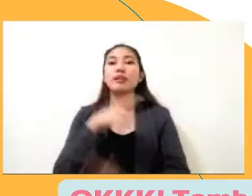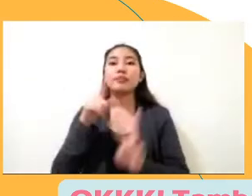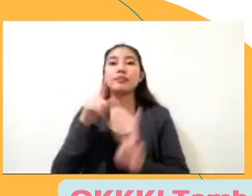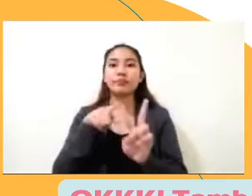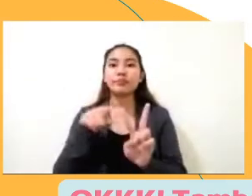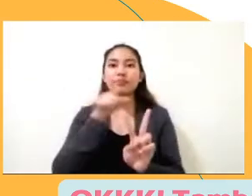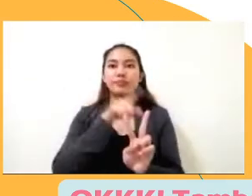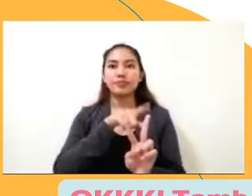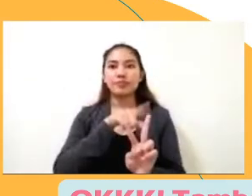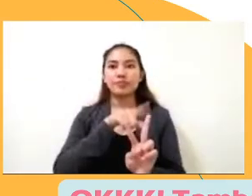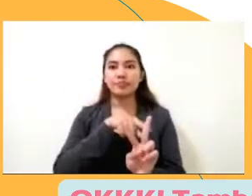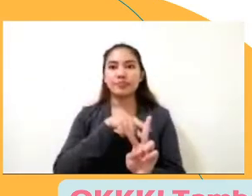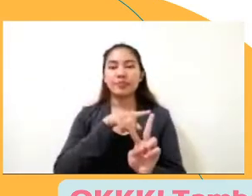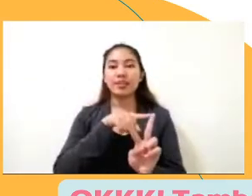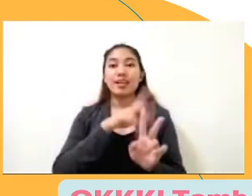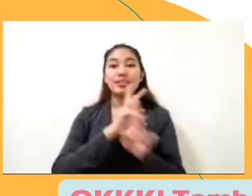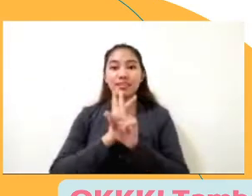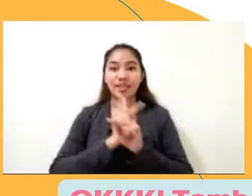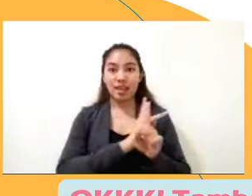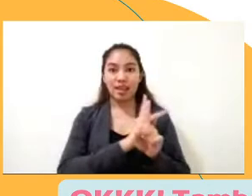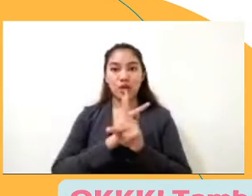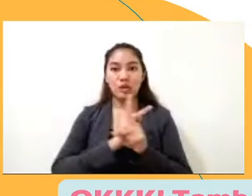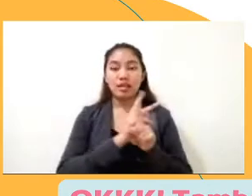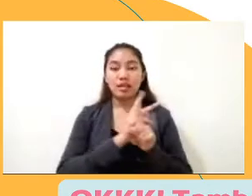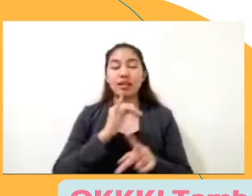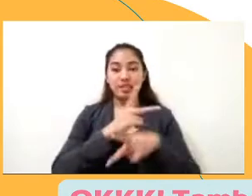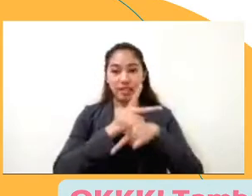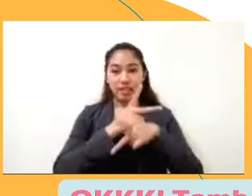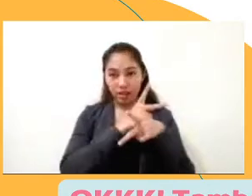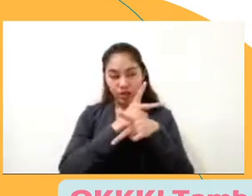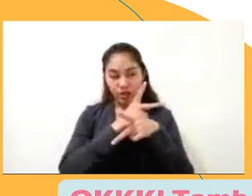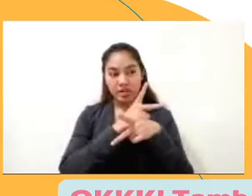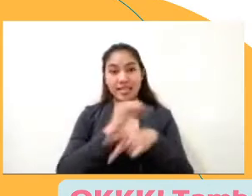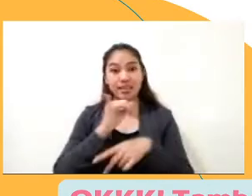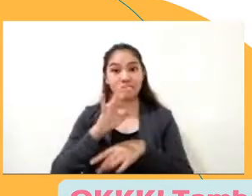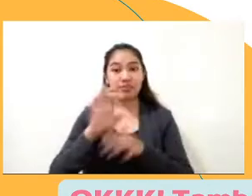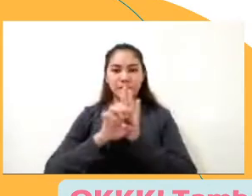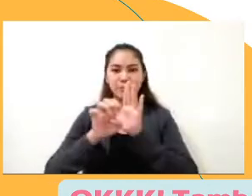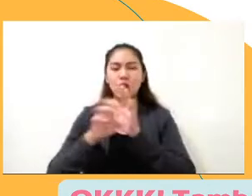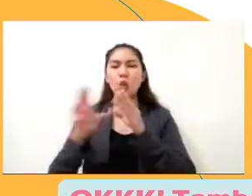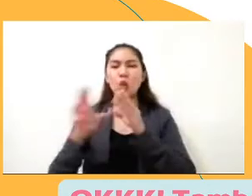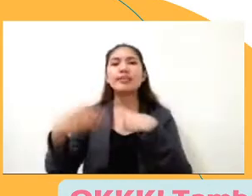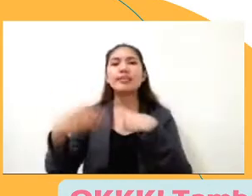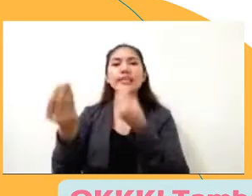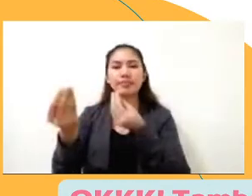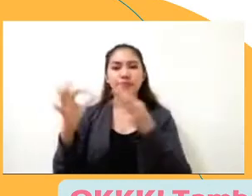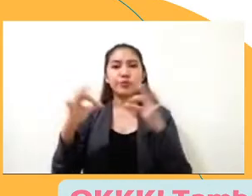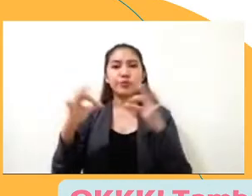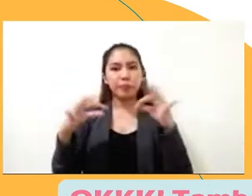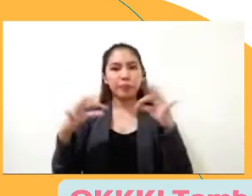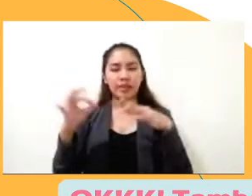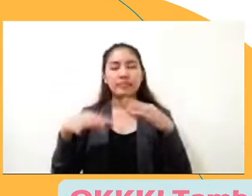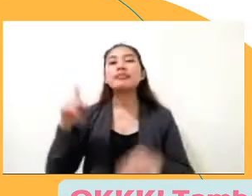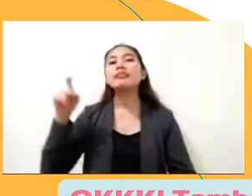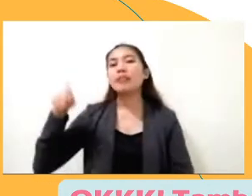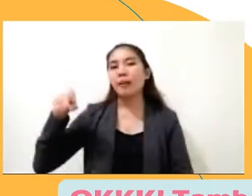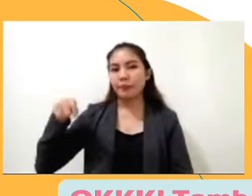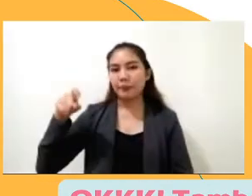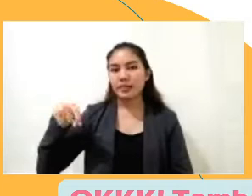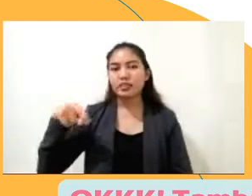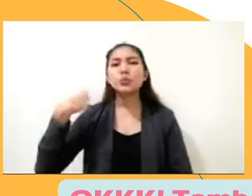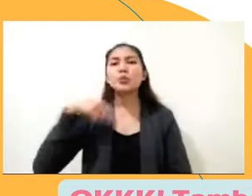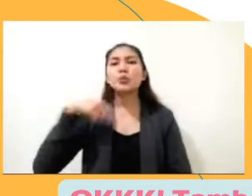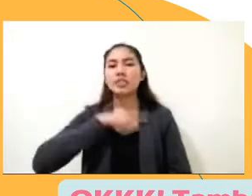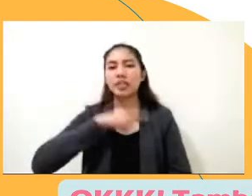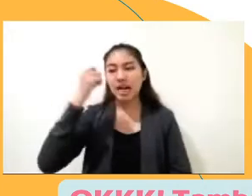yung care. No? Every time kasi magbibigay tayo ng criticism, dapat iniintindi